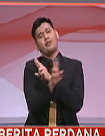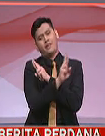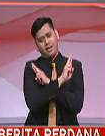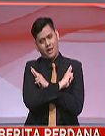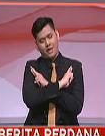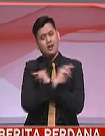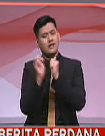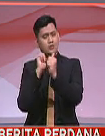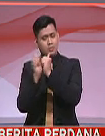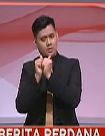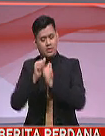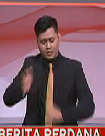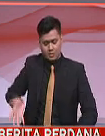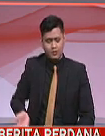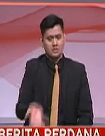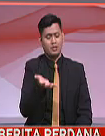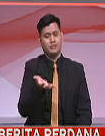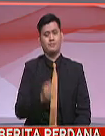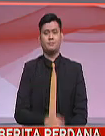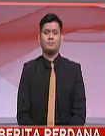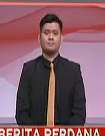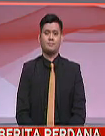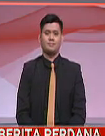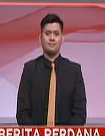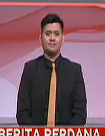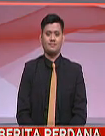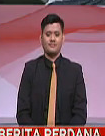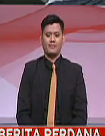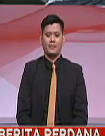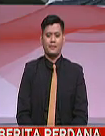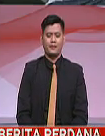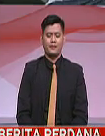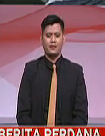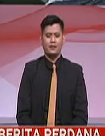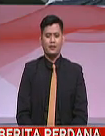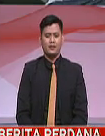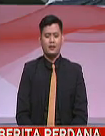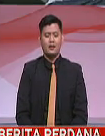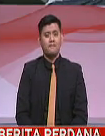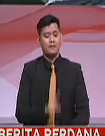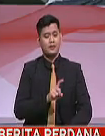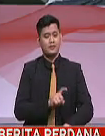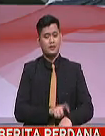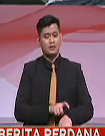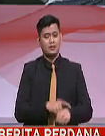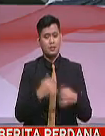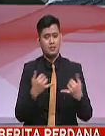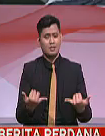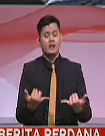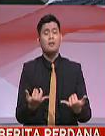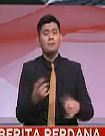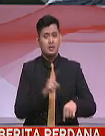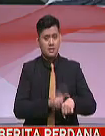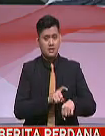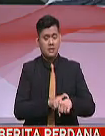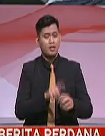Khairunisa kakinya sudah berusia sembilan tahun jika dalam